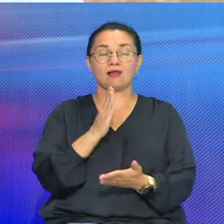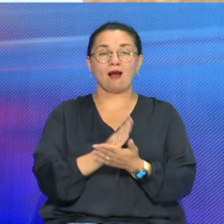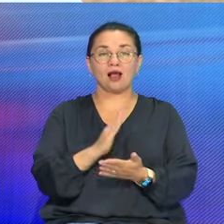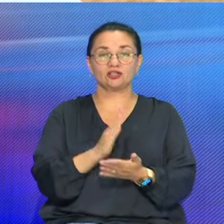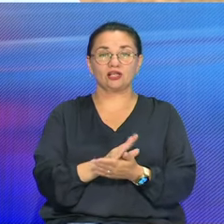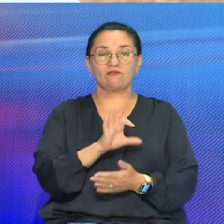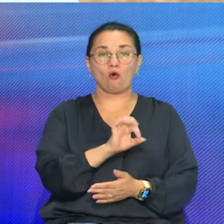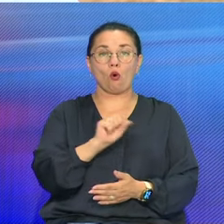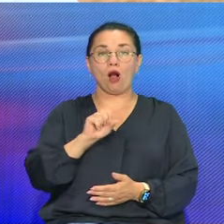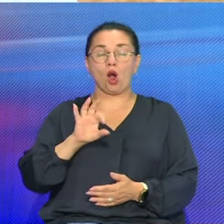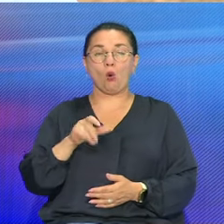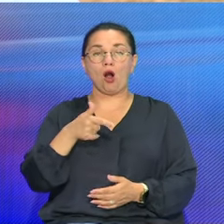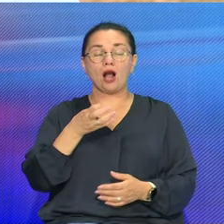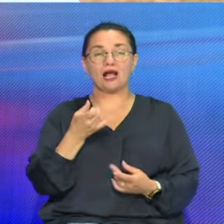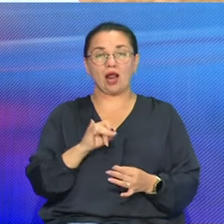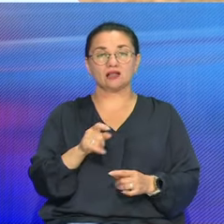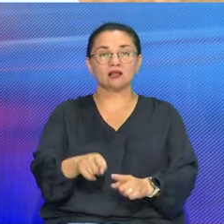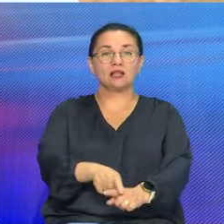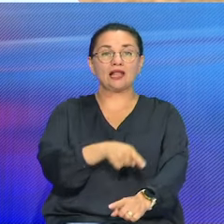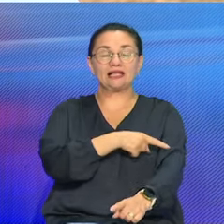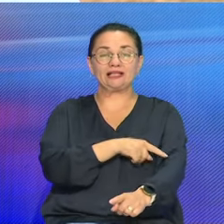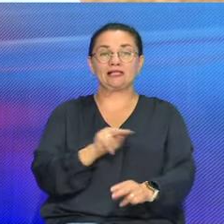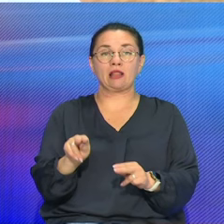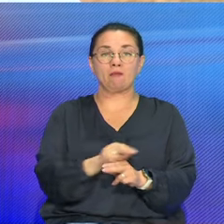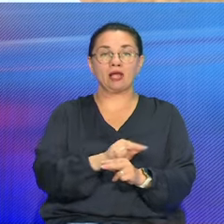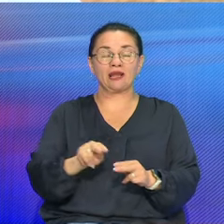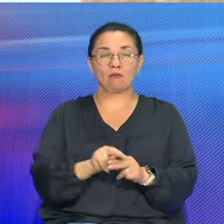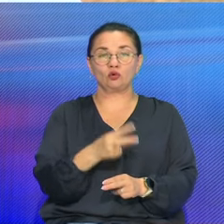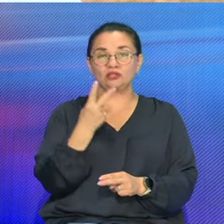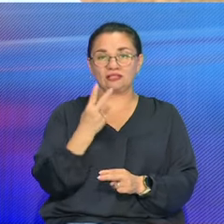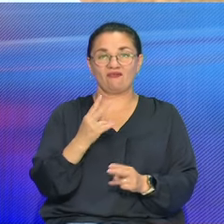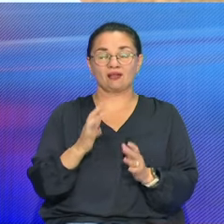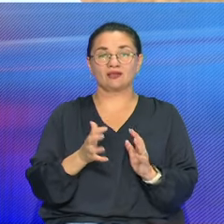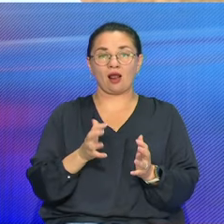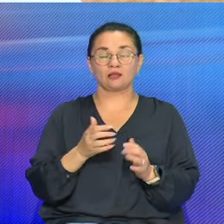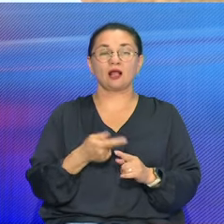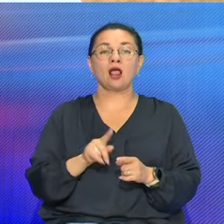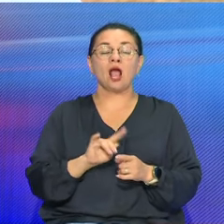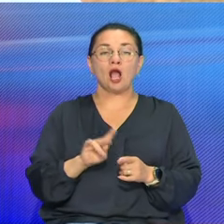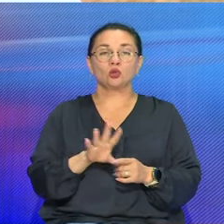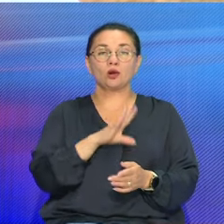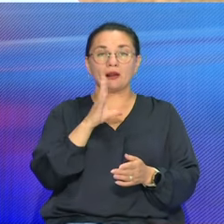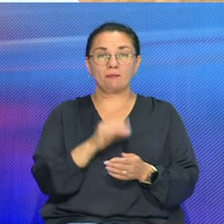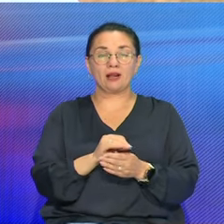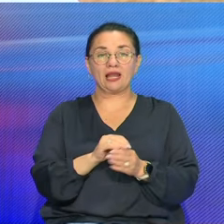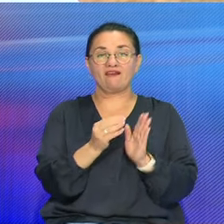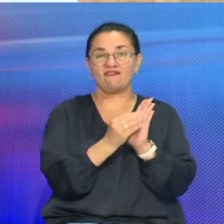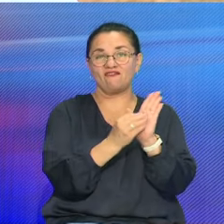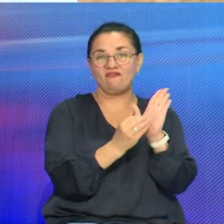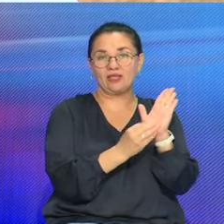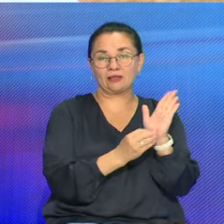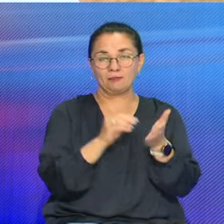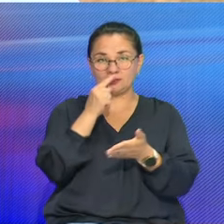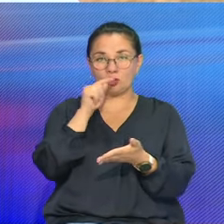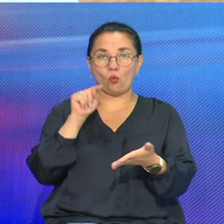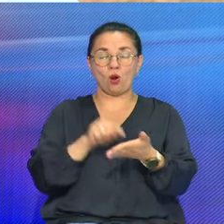ООО «Акрагра» на длительном ремонте 2 единиц тракторов, которые отражены были в ведомственной отчетности, как